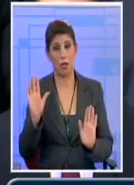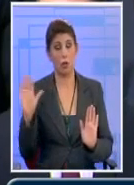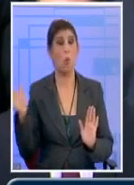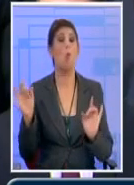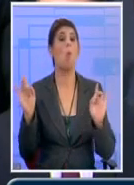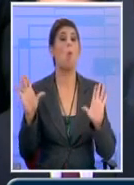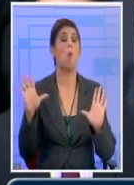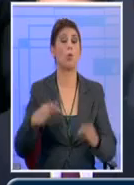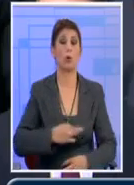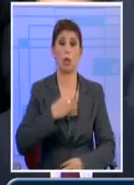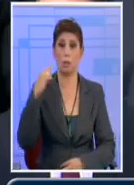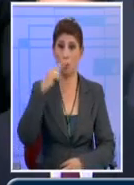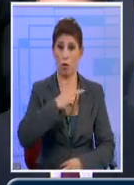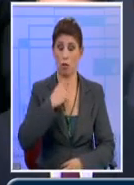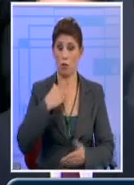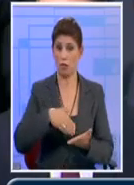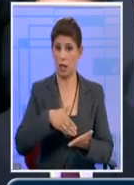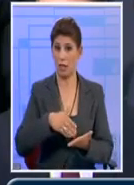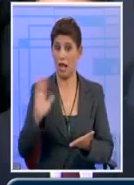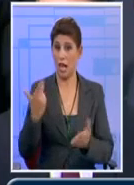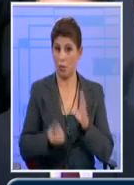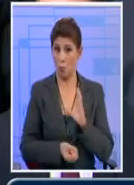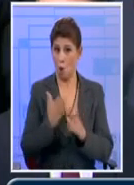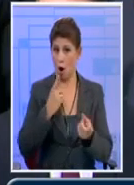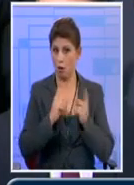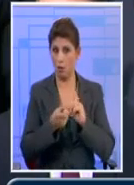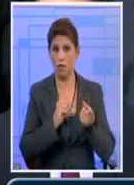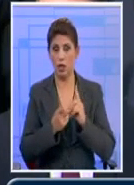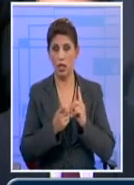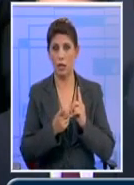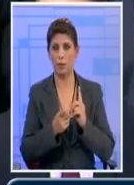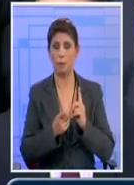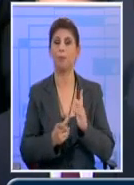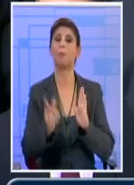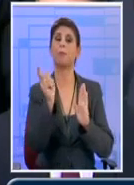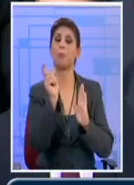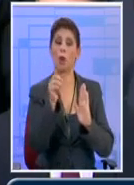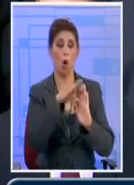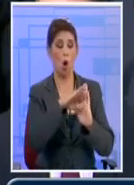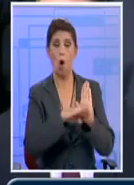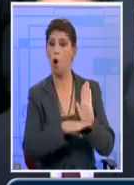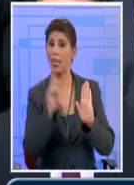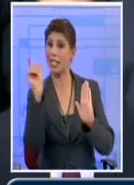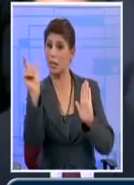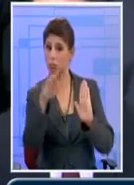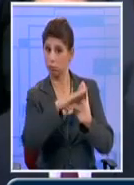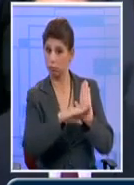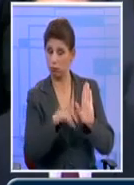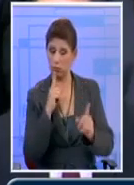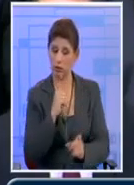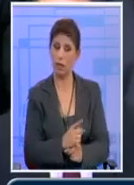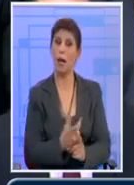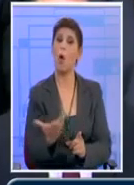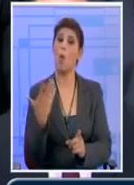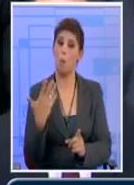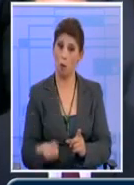κύριος Πρωθυπουργός διευκρίνησε, εάν στη νέα συμφωνία οι όροι αυτοί οι συγκεκριμένοι, οι οποίοι